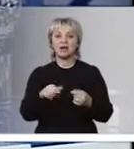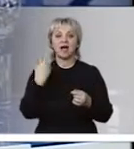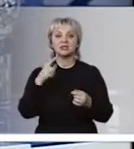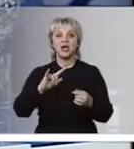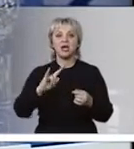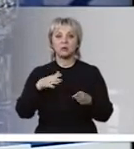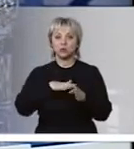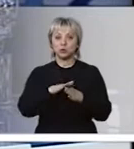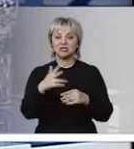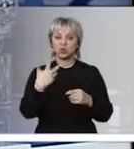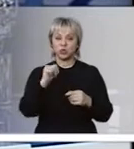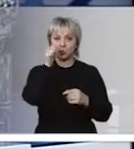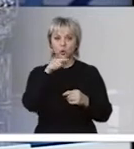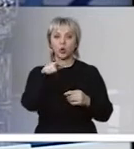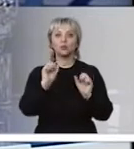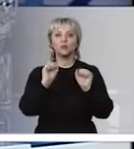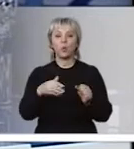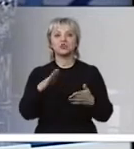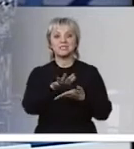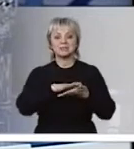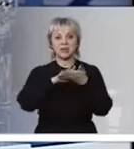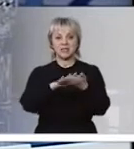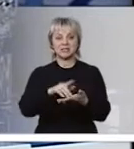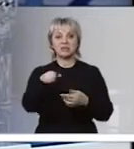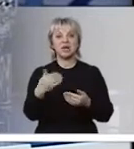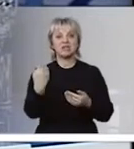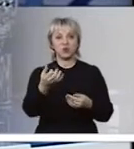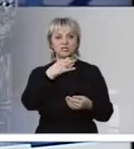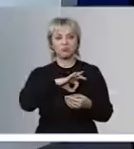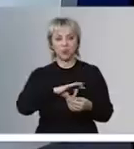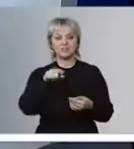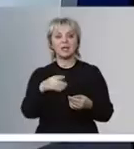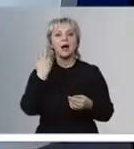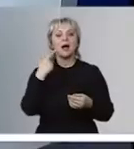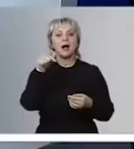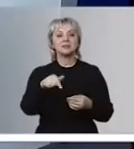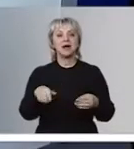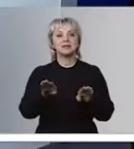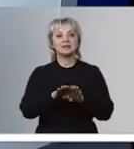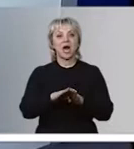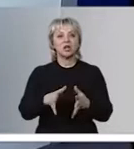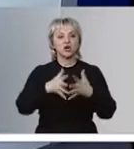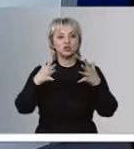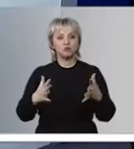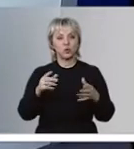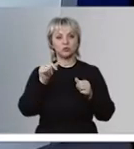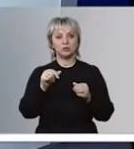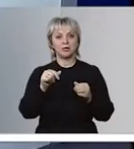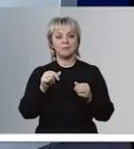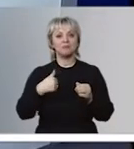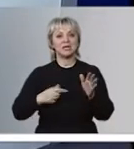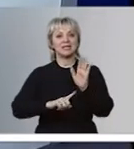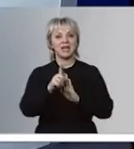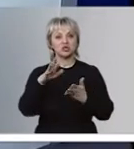когда ребенку используется 3 года, он может уже подать заявление на его использование. Когда так вот развернуто